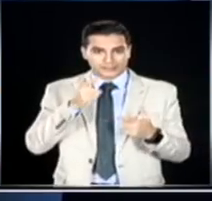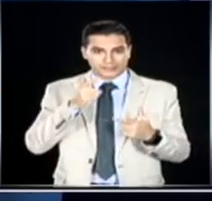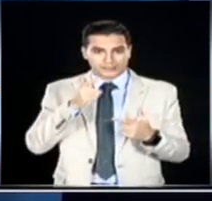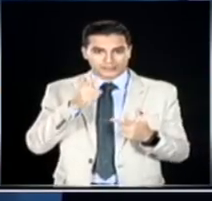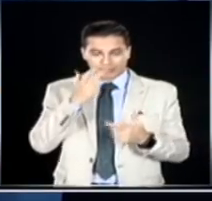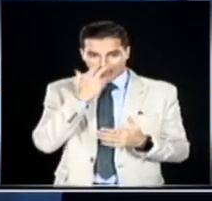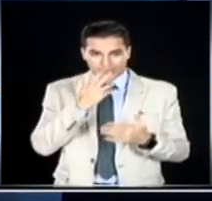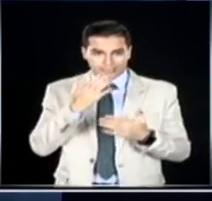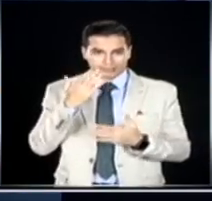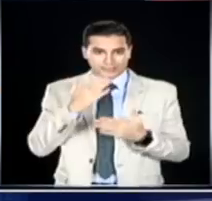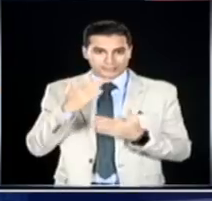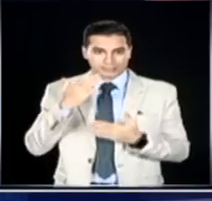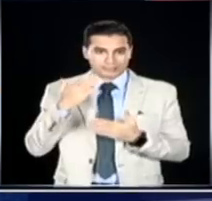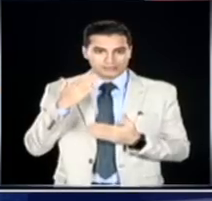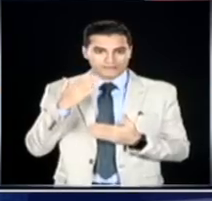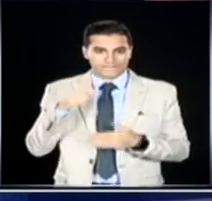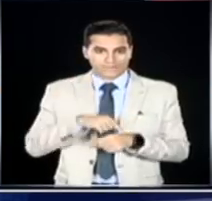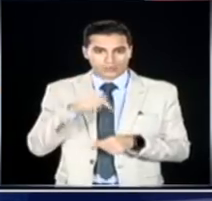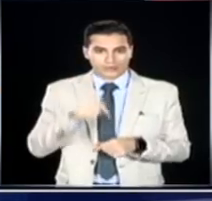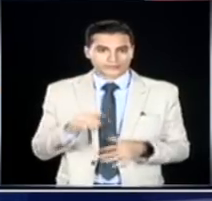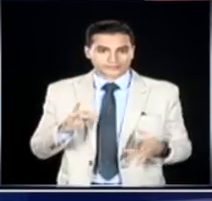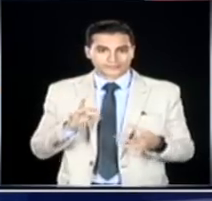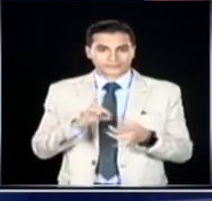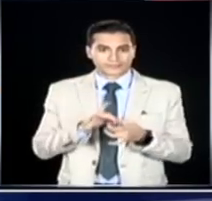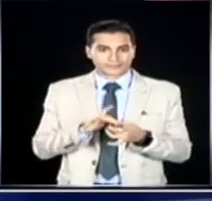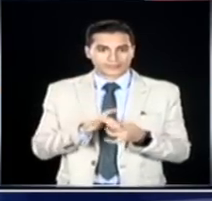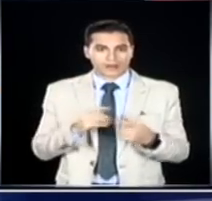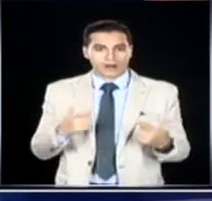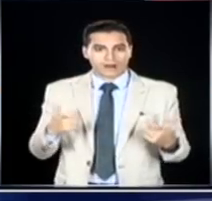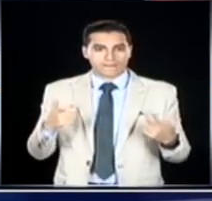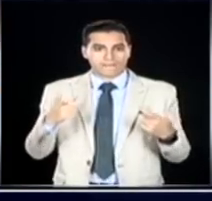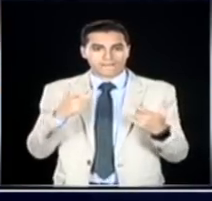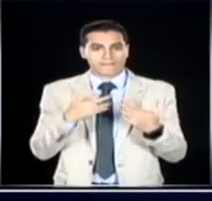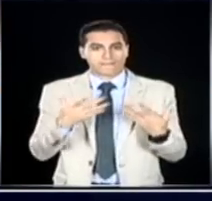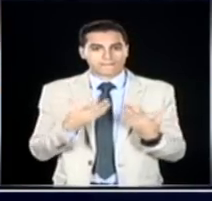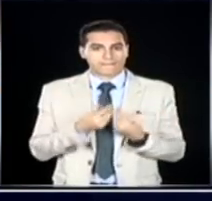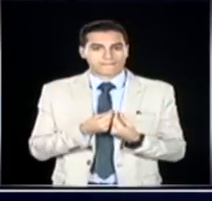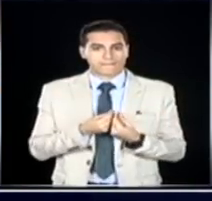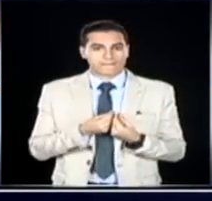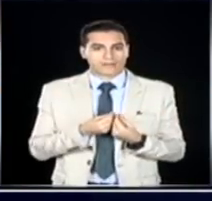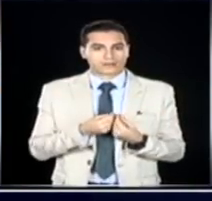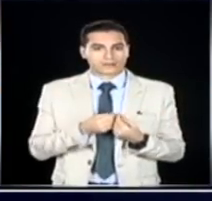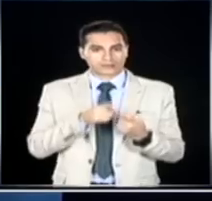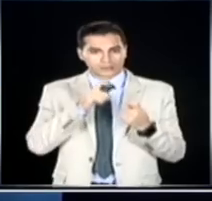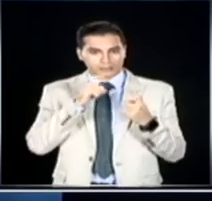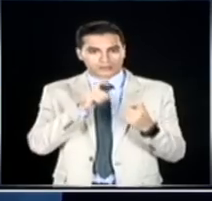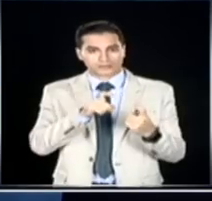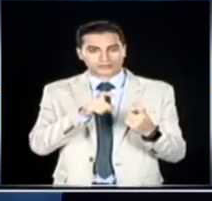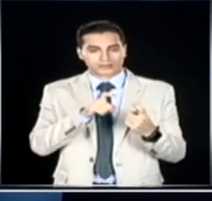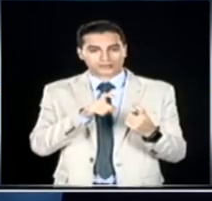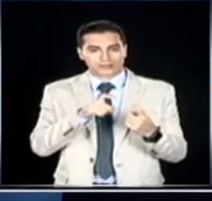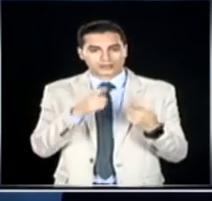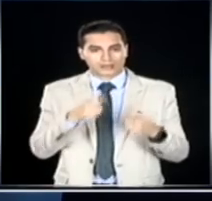العثمانيه في الفتره دي خاضت حروب كثيره جدا ضد الدوله